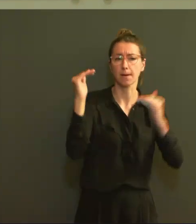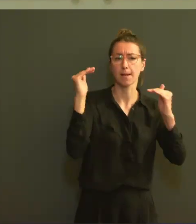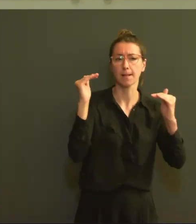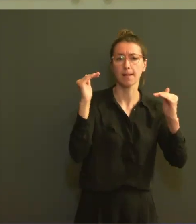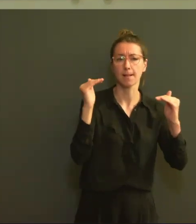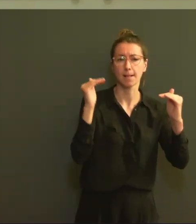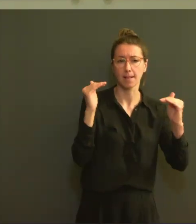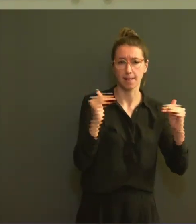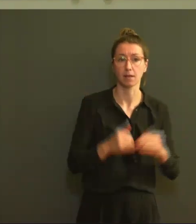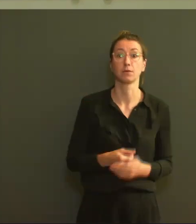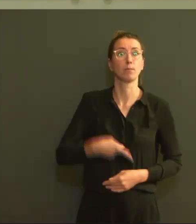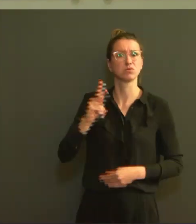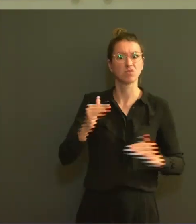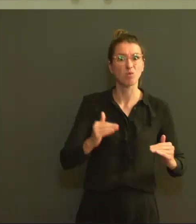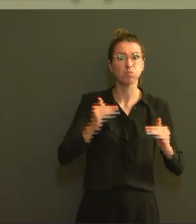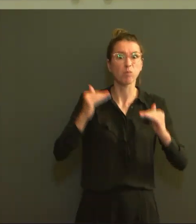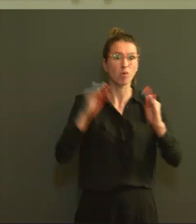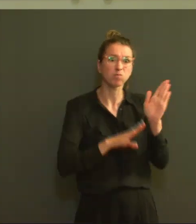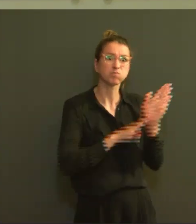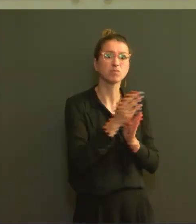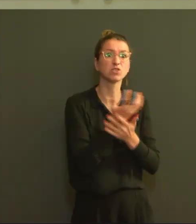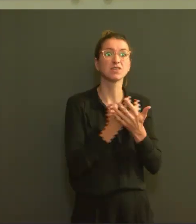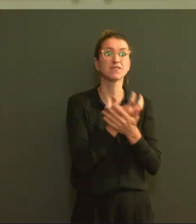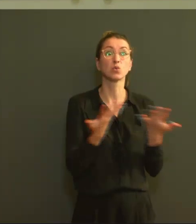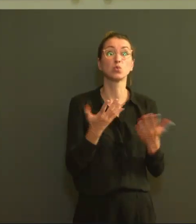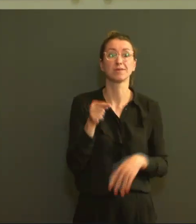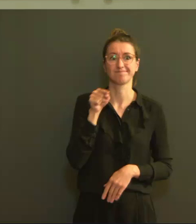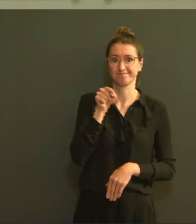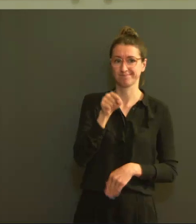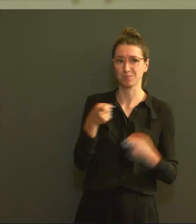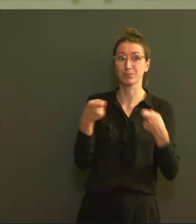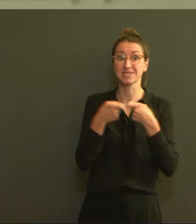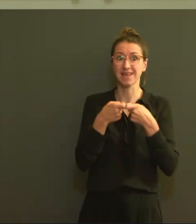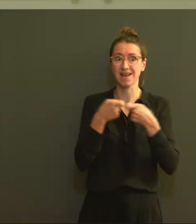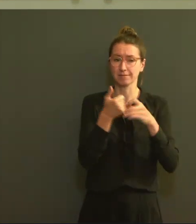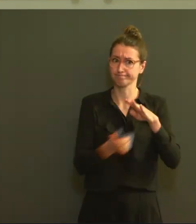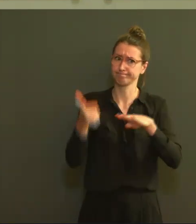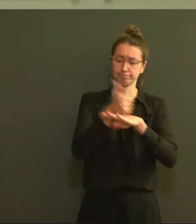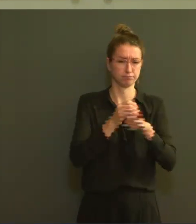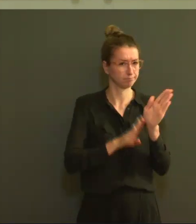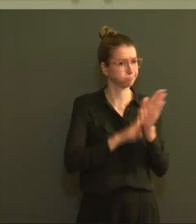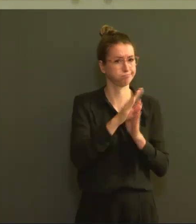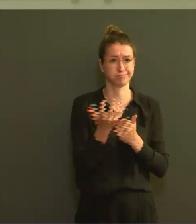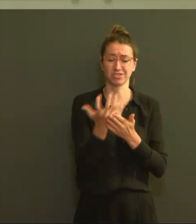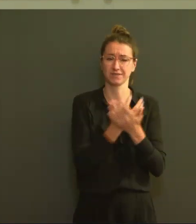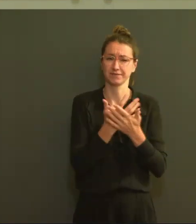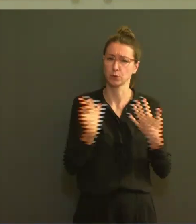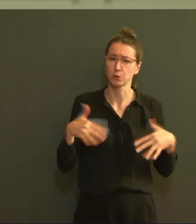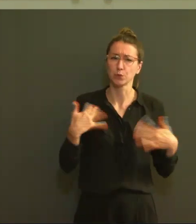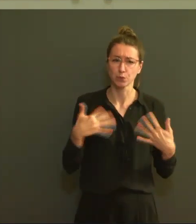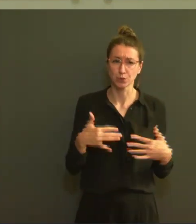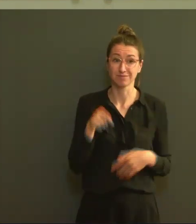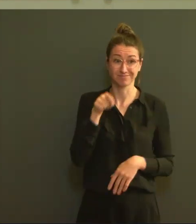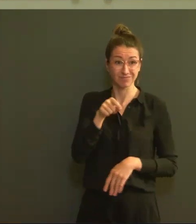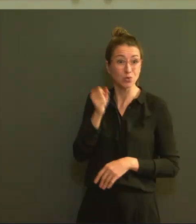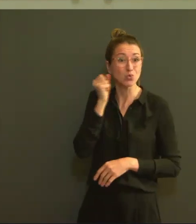revanche, est observée actuellement dans la région de Bruxelles-Capitale. Ici, la moyenne hebdomadaire a